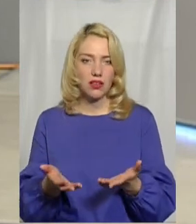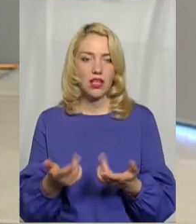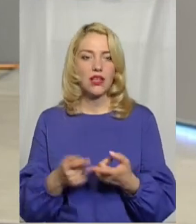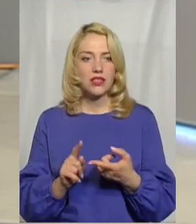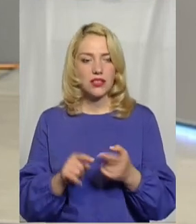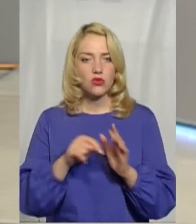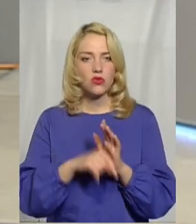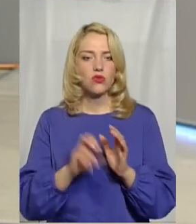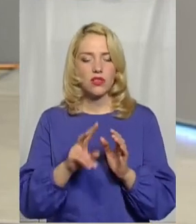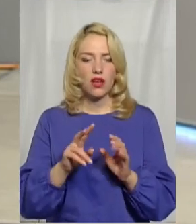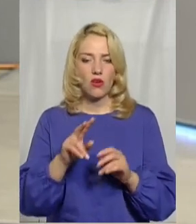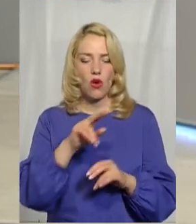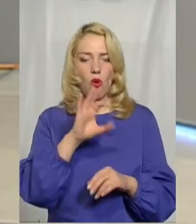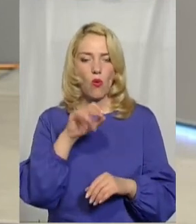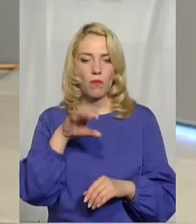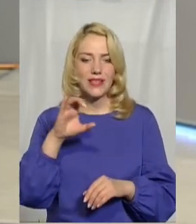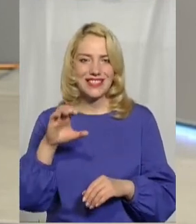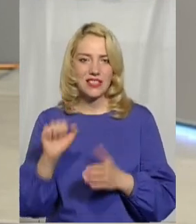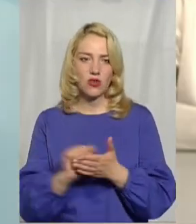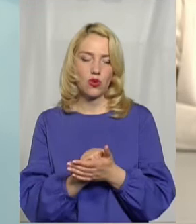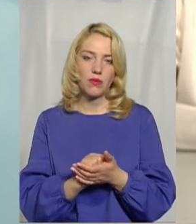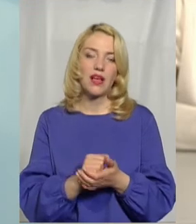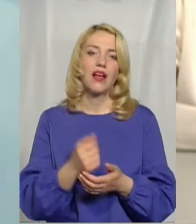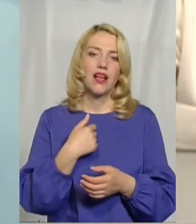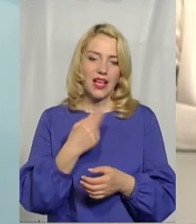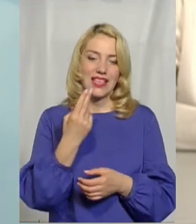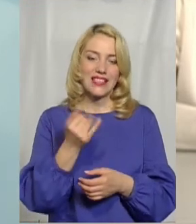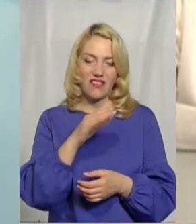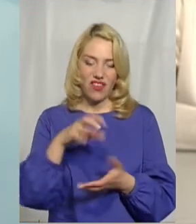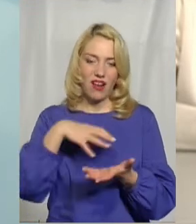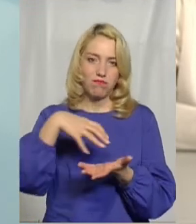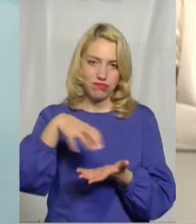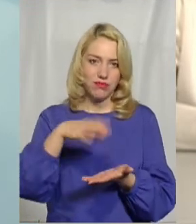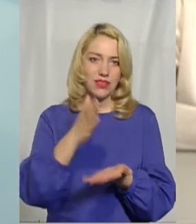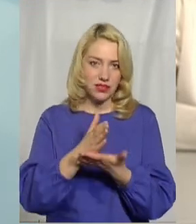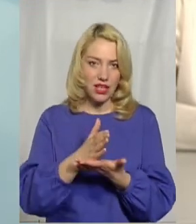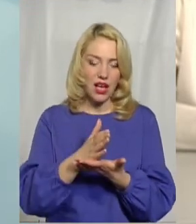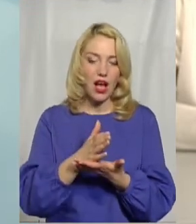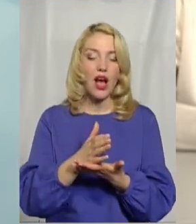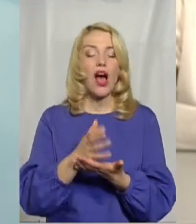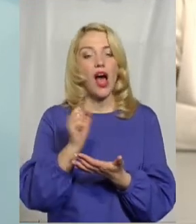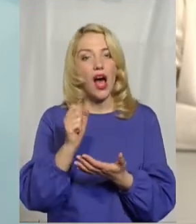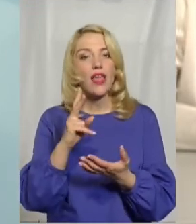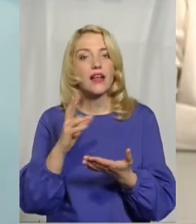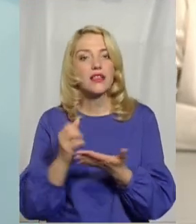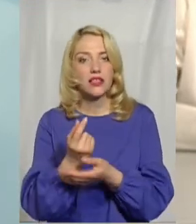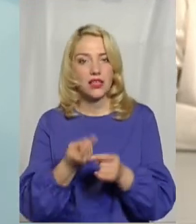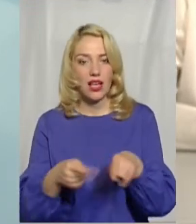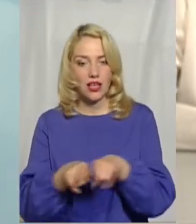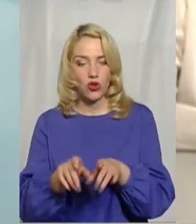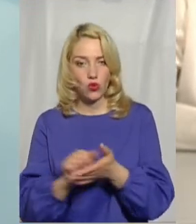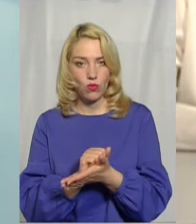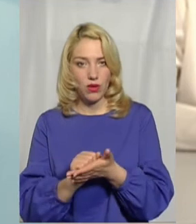стосується того, як описується документ. Цифранути одна справа, а як описати? І от, наприклад, Київ хоче, щоб це, наприклад,